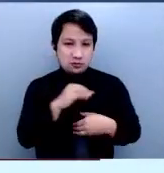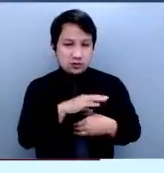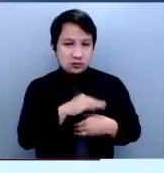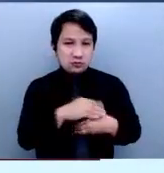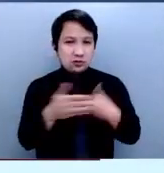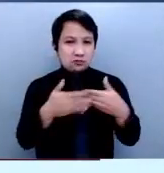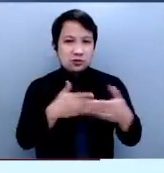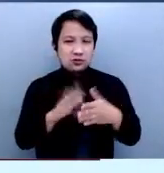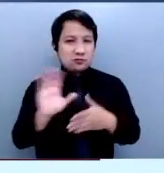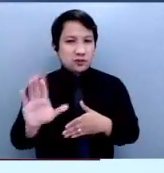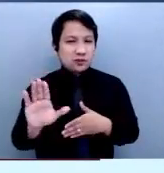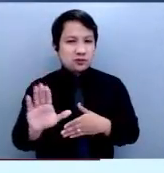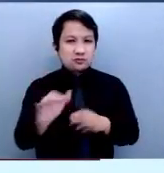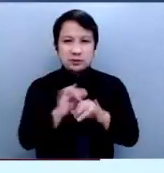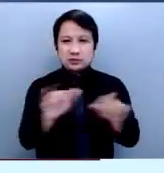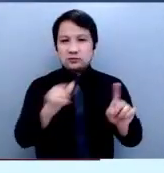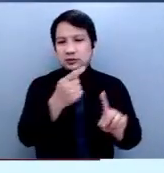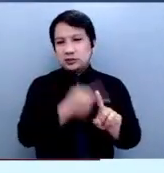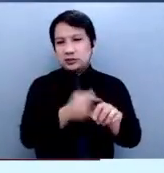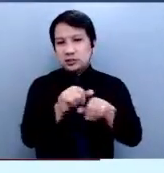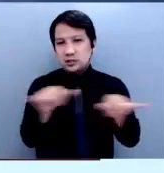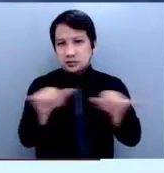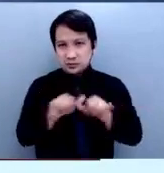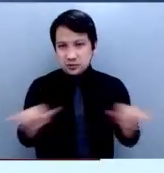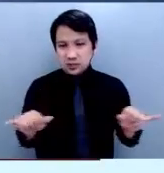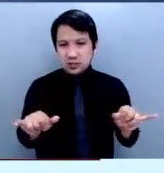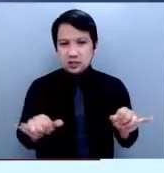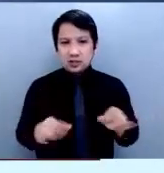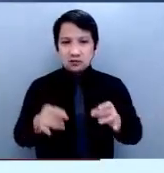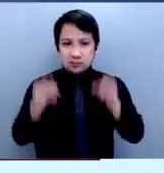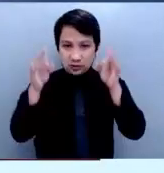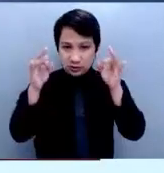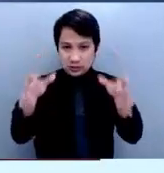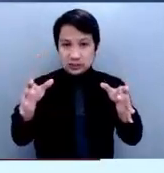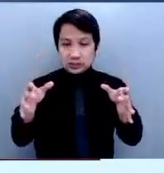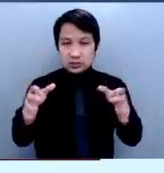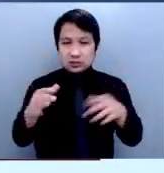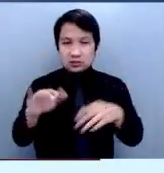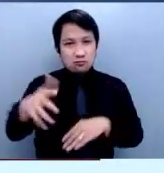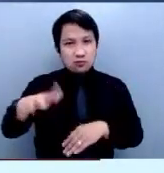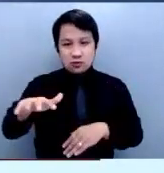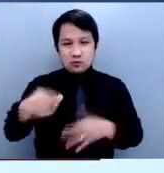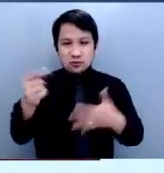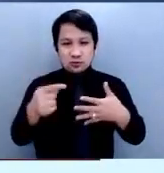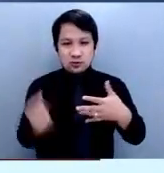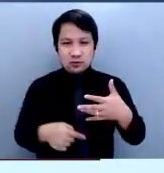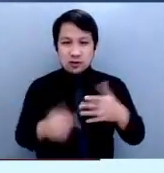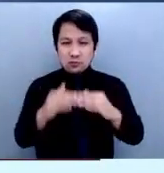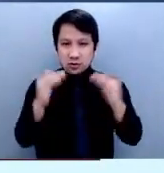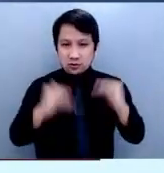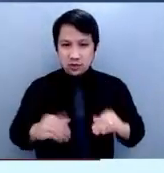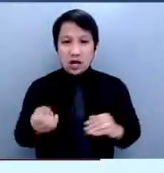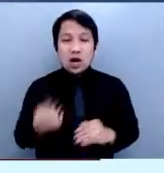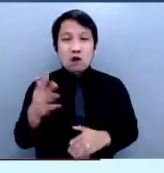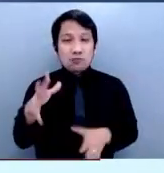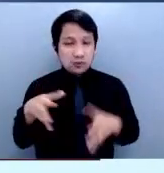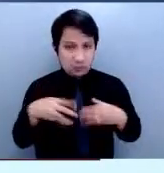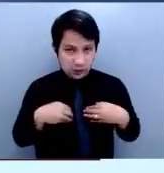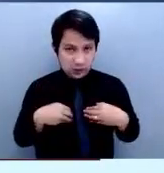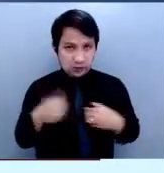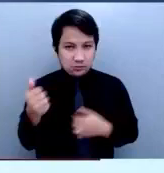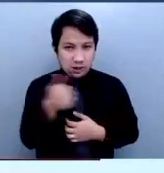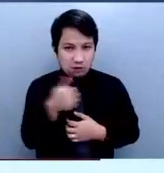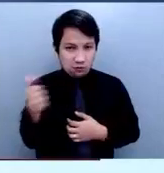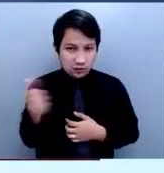hindi po pare-pareho. Nakadepende kasi sa risk classification ng health worker kung magkano ang matatanggap na allowance.